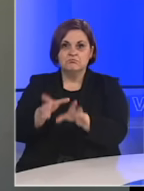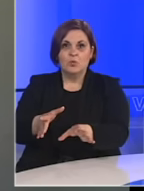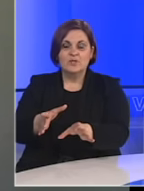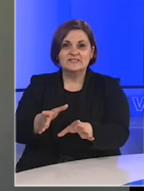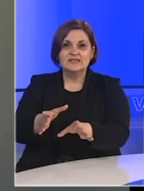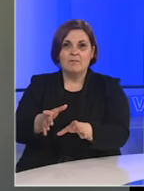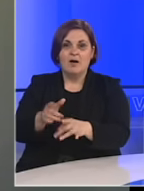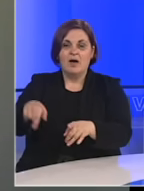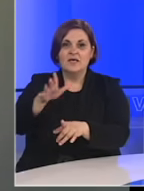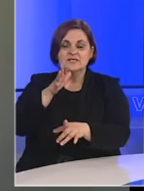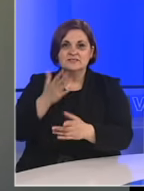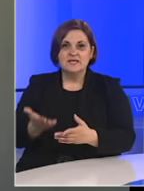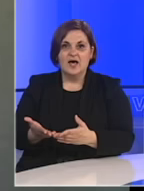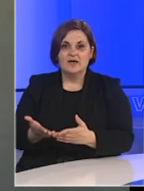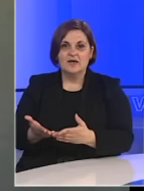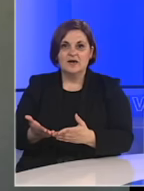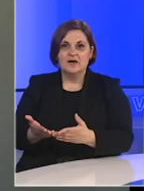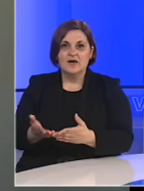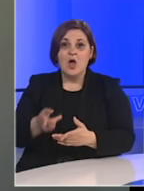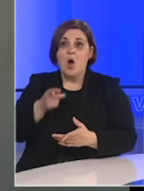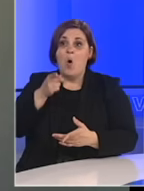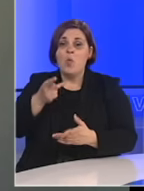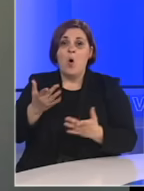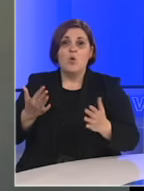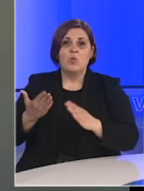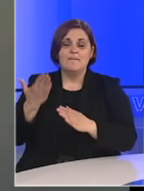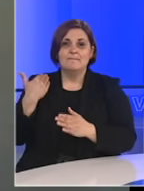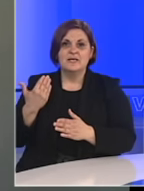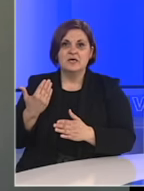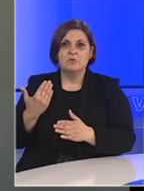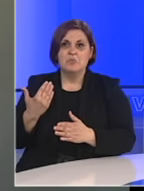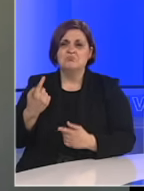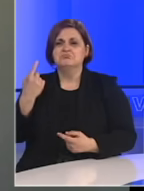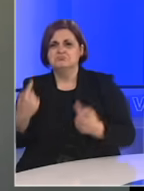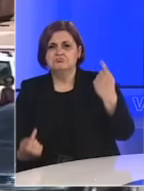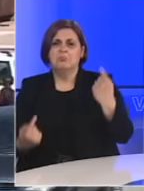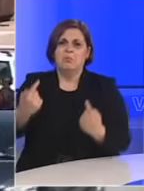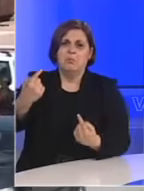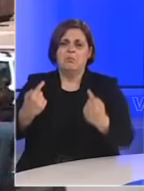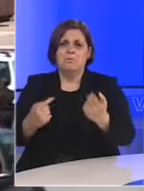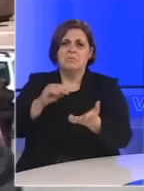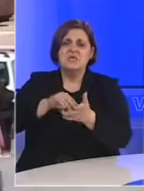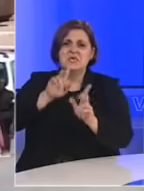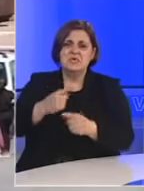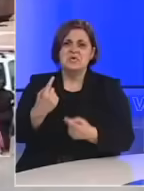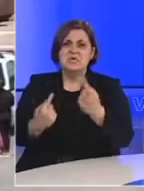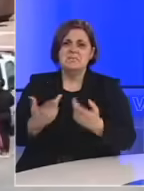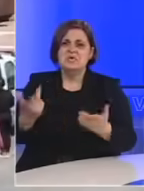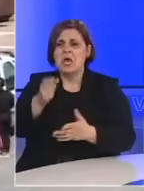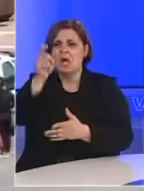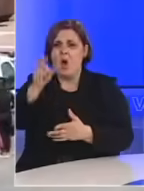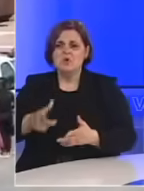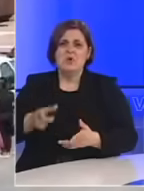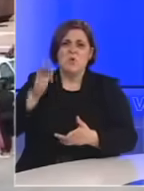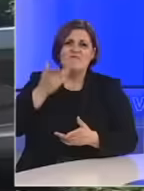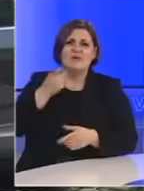kantona Sarajevo u onoj mjeri. Tu i tamo se, dakle, evidentira neka osoba, i